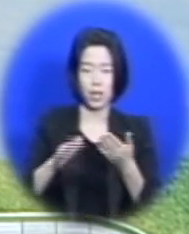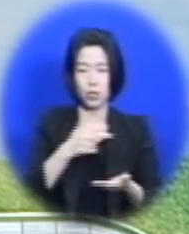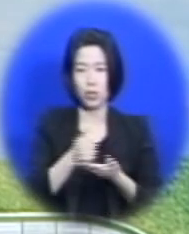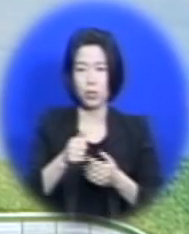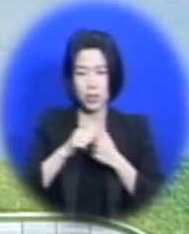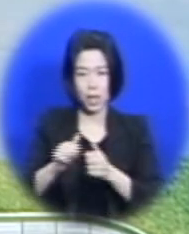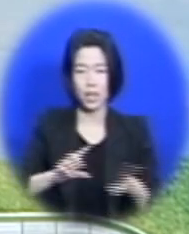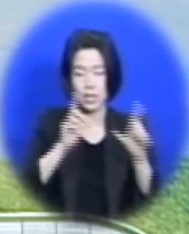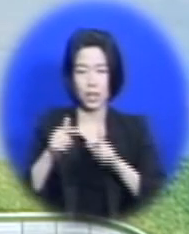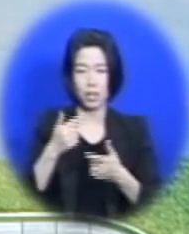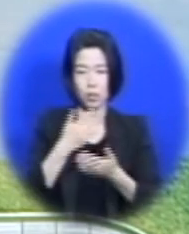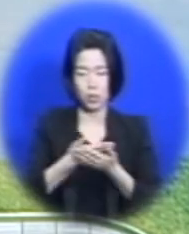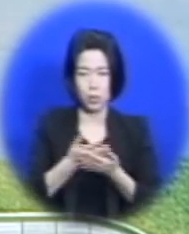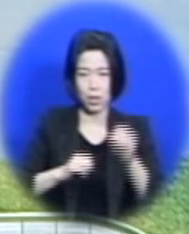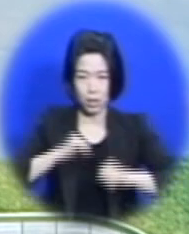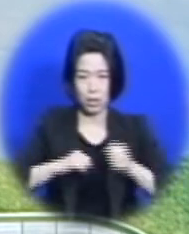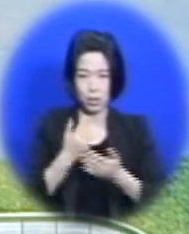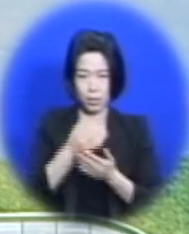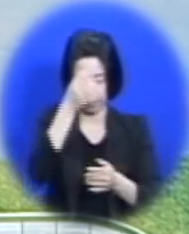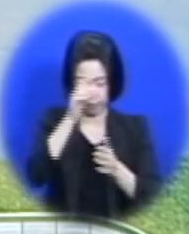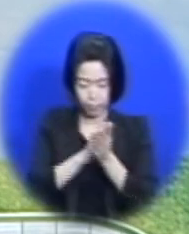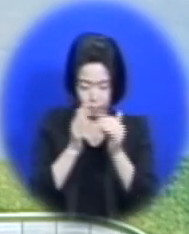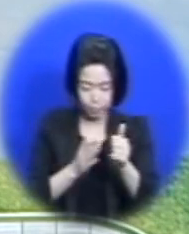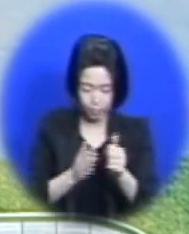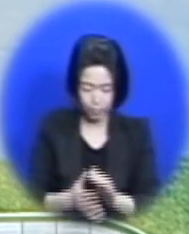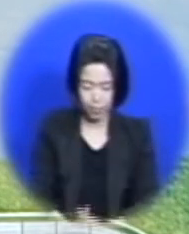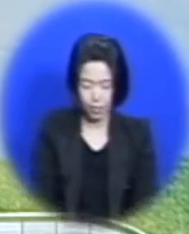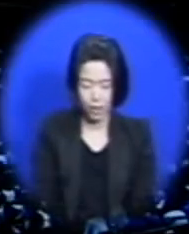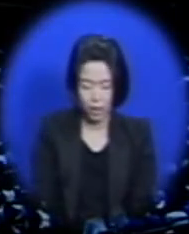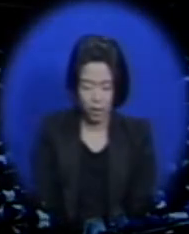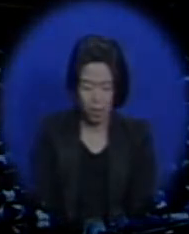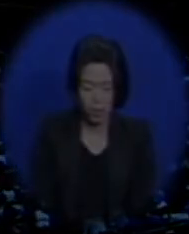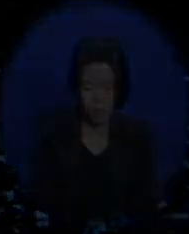살기를 원합니다. 역사해 주옵소서. 기도합시다. 은혜와 사랑에 충만하신 아버지 하나님.